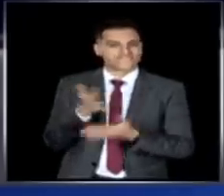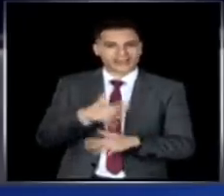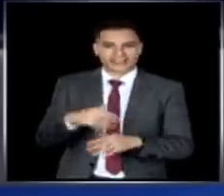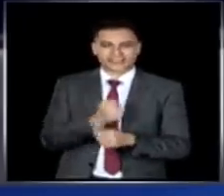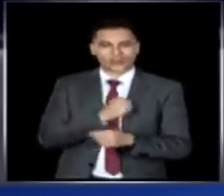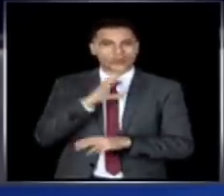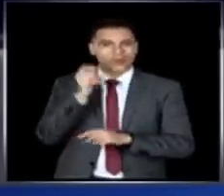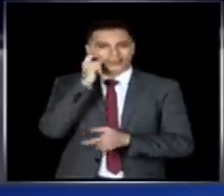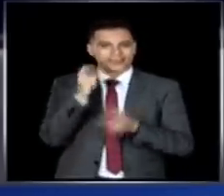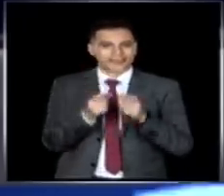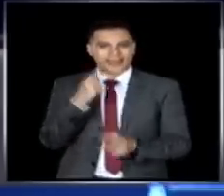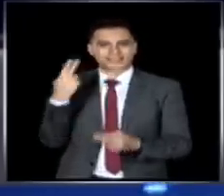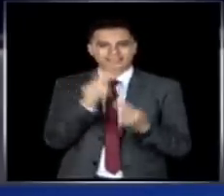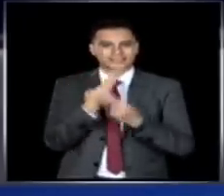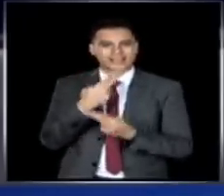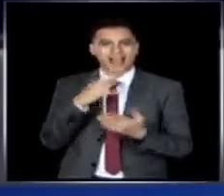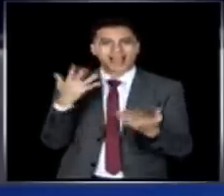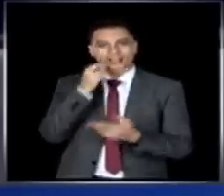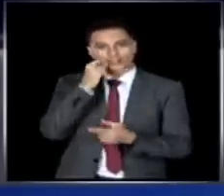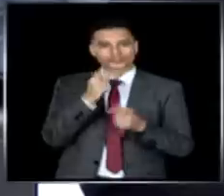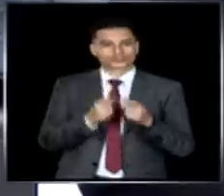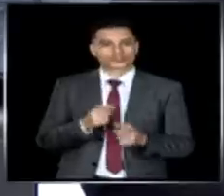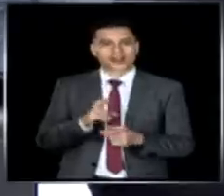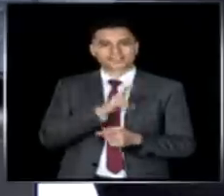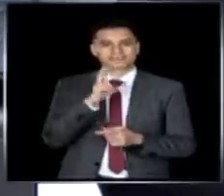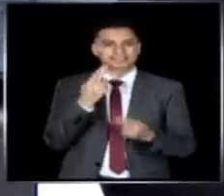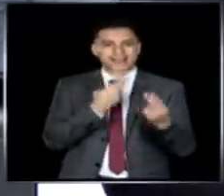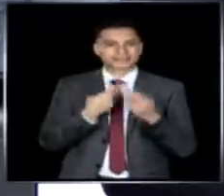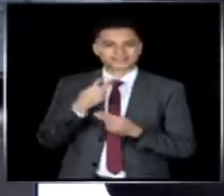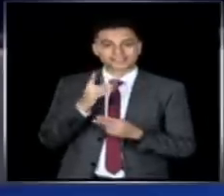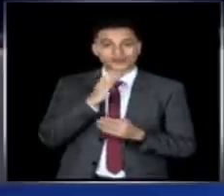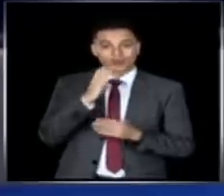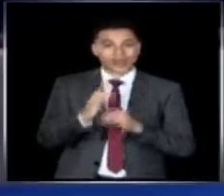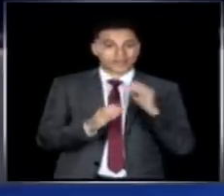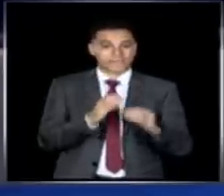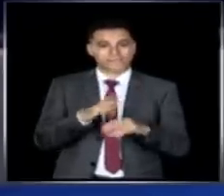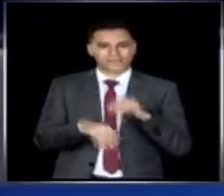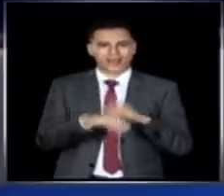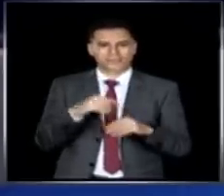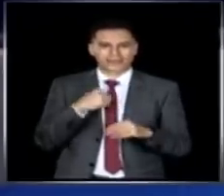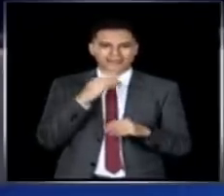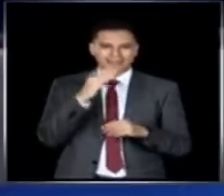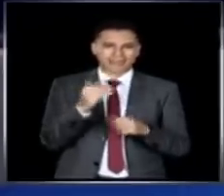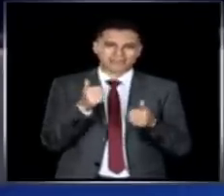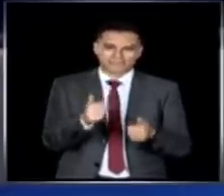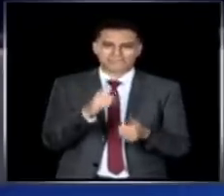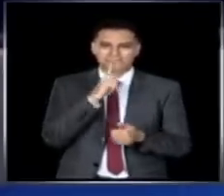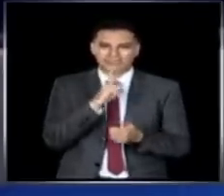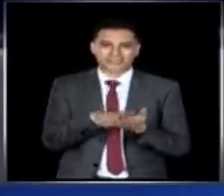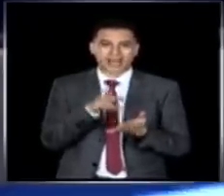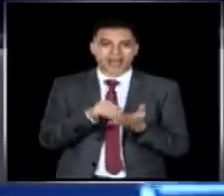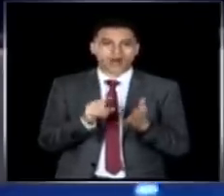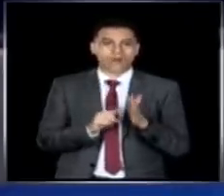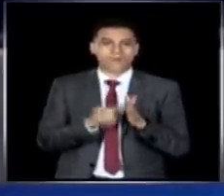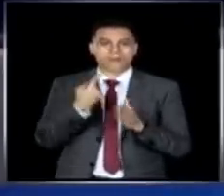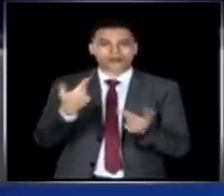الناس يعني. اي حد معدي في الشارع يقول السلام عليكم وعاصمة كذا. طب كنت بتجاوب كويس؟ يعني نسبيا، بس طبعا اول مره في الاستوديو،